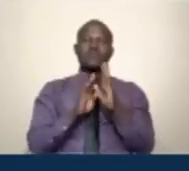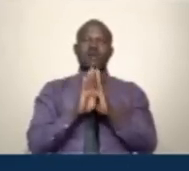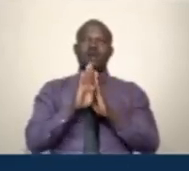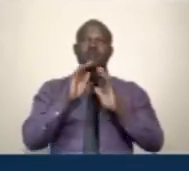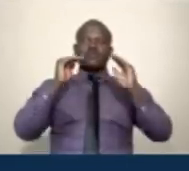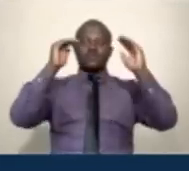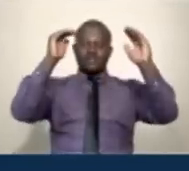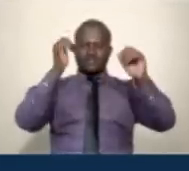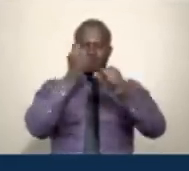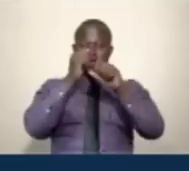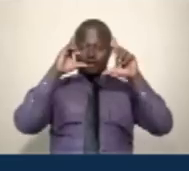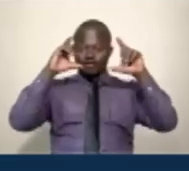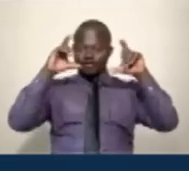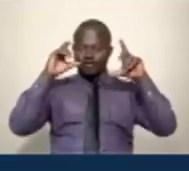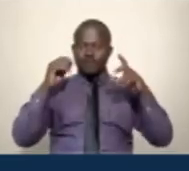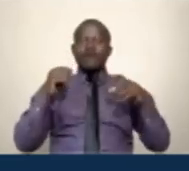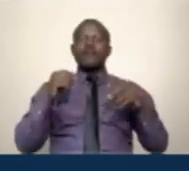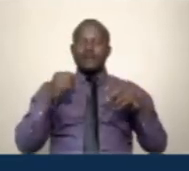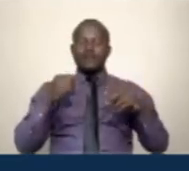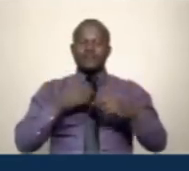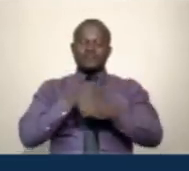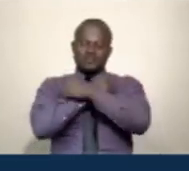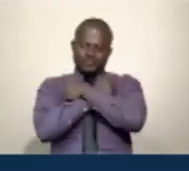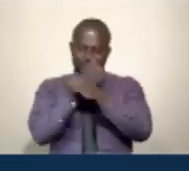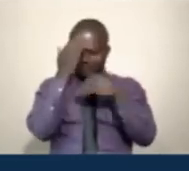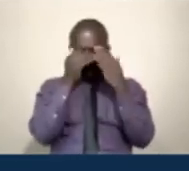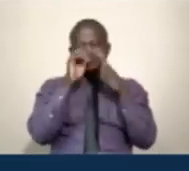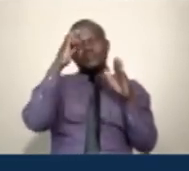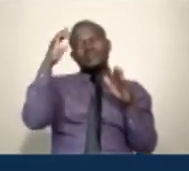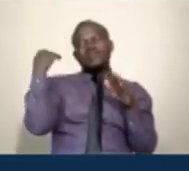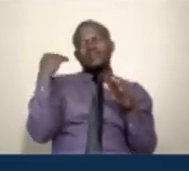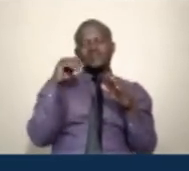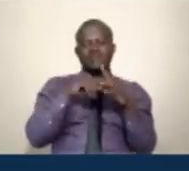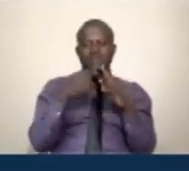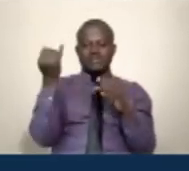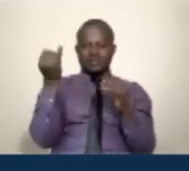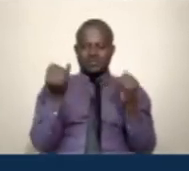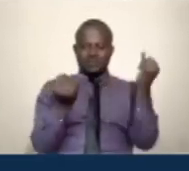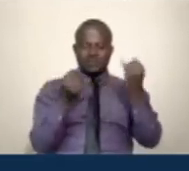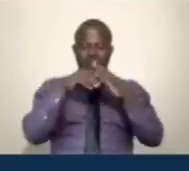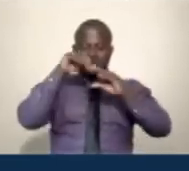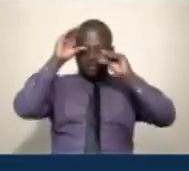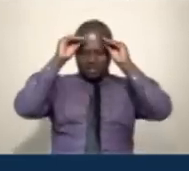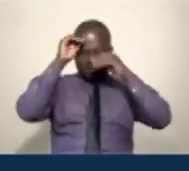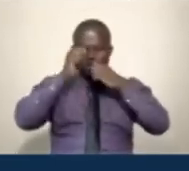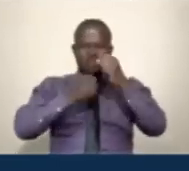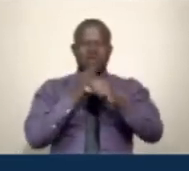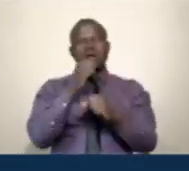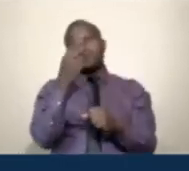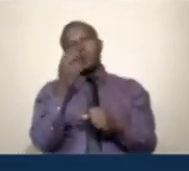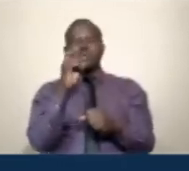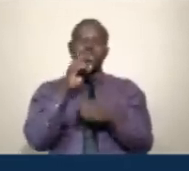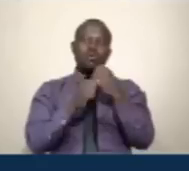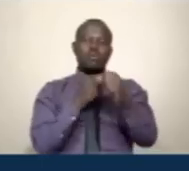noneho nkajya nkora ishusho nkumva nanjye ndayikunze, kuko natangiye gushushanya icyo gihe niga nko mu wa kabiri mu wa